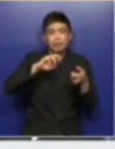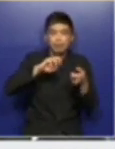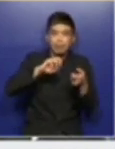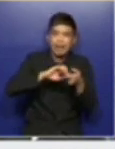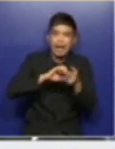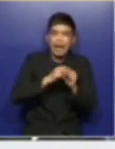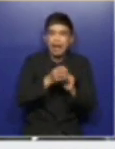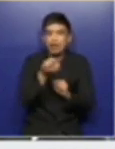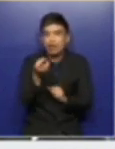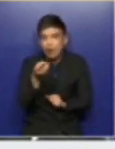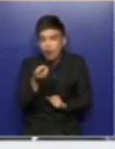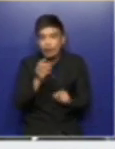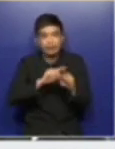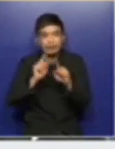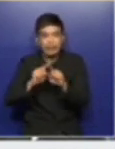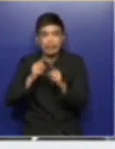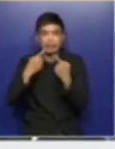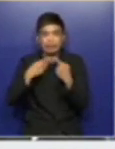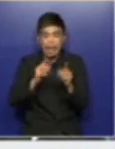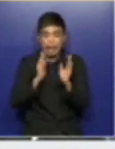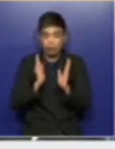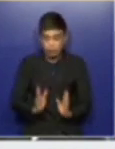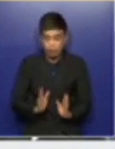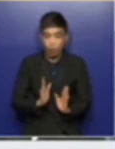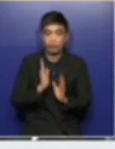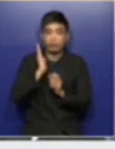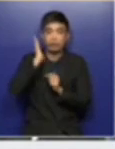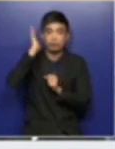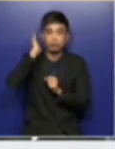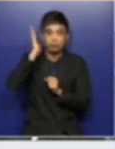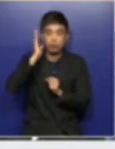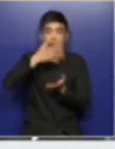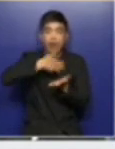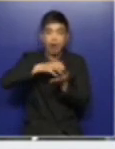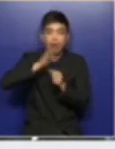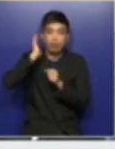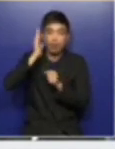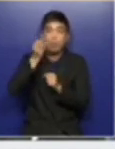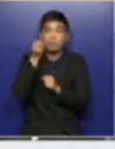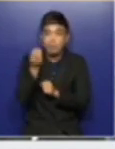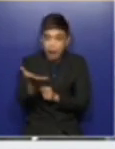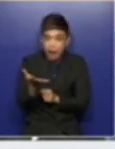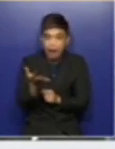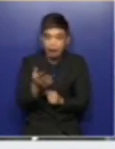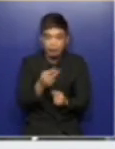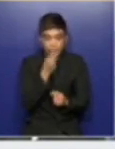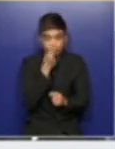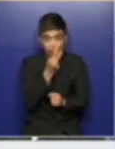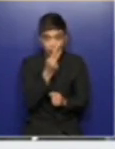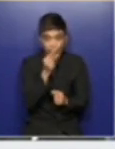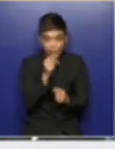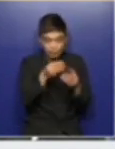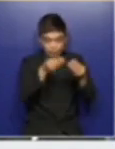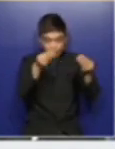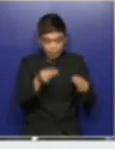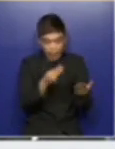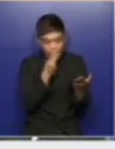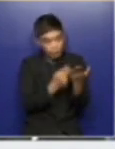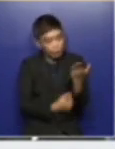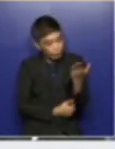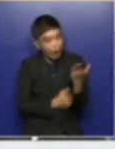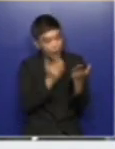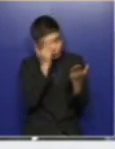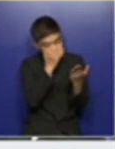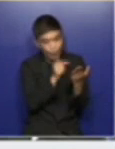ชิกพูดเยอะมากในวันนี้รูปเล่มดูสวยงามครับดูสวยงามแต่ว่าสิ่งที่ท่านสม